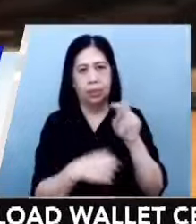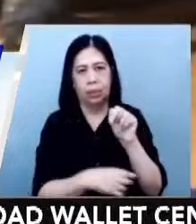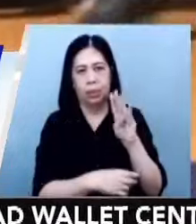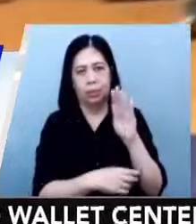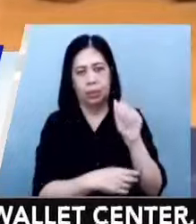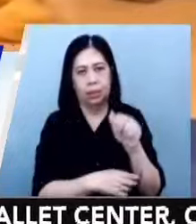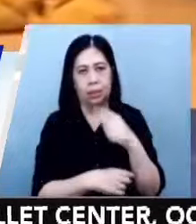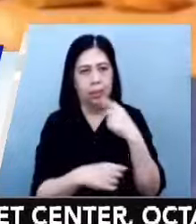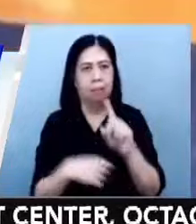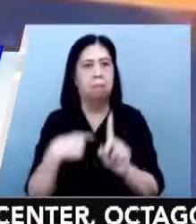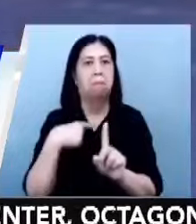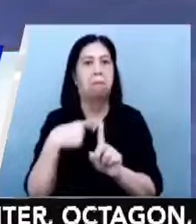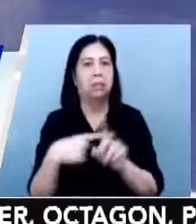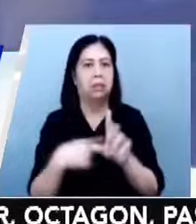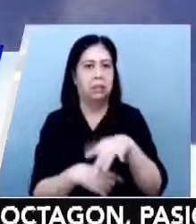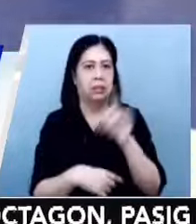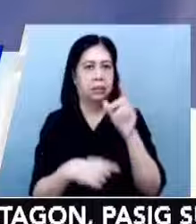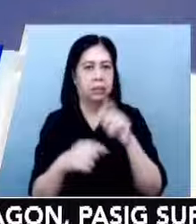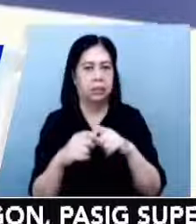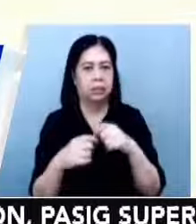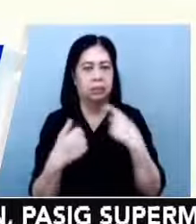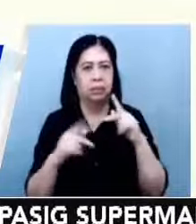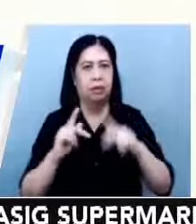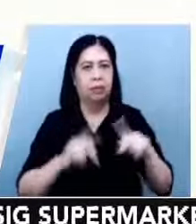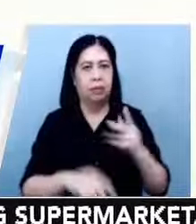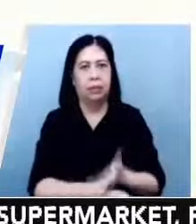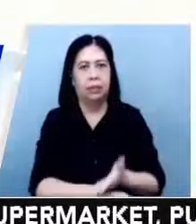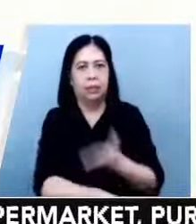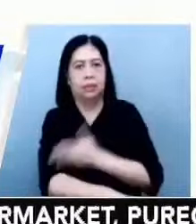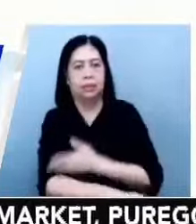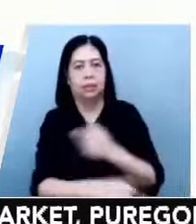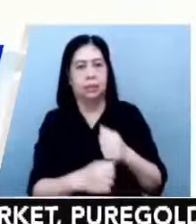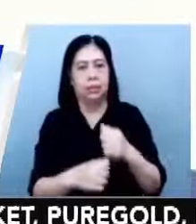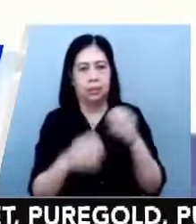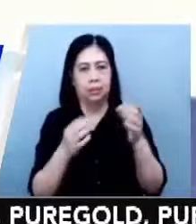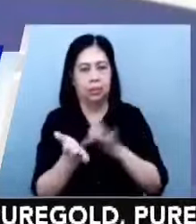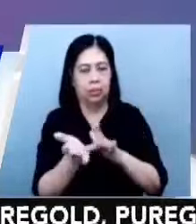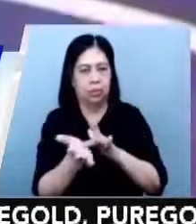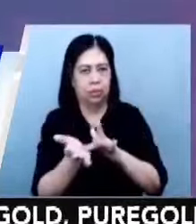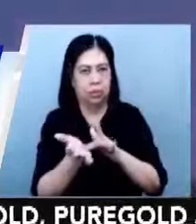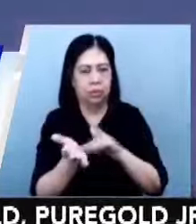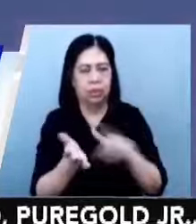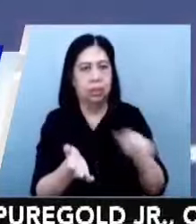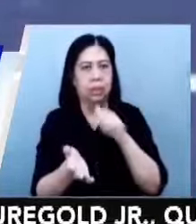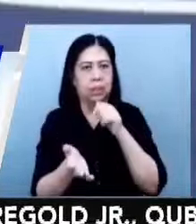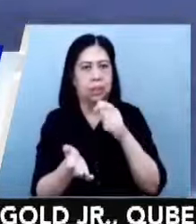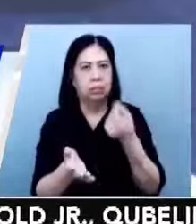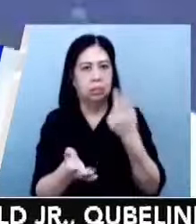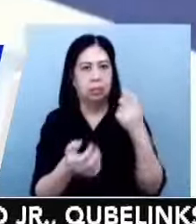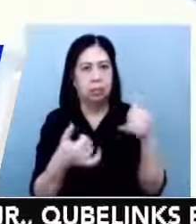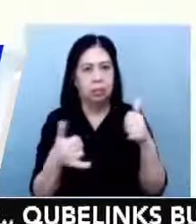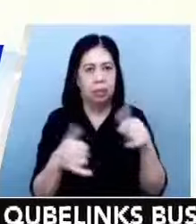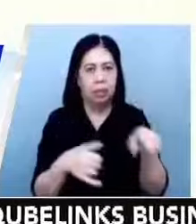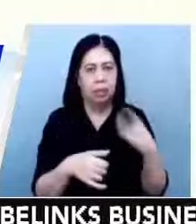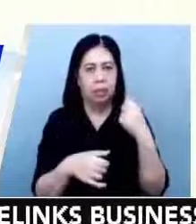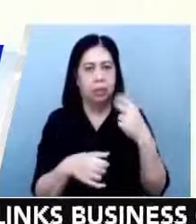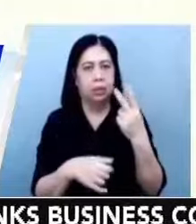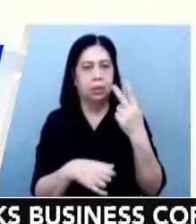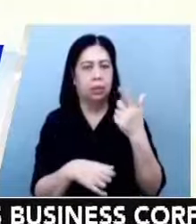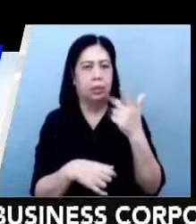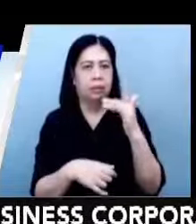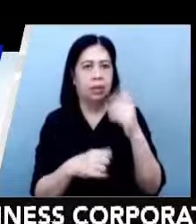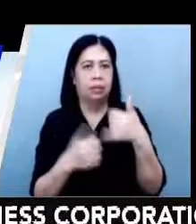si Thompson sa dalawang performance-enhancing drugs. Hindi muna makapaglalaro ang Cleveland Cavaliers forward sa 25 games.